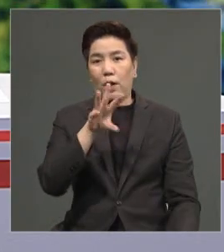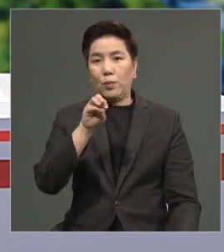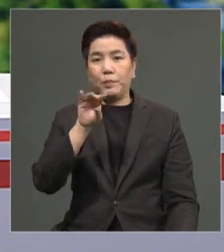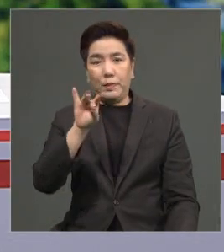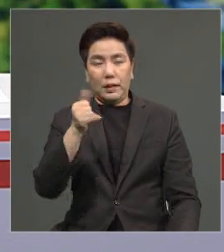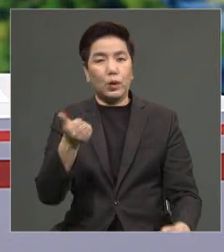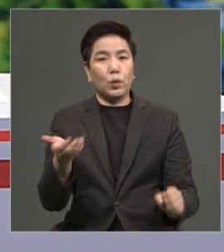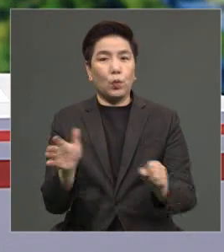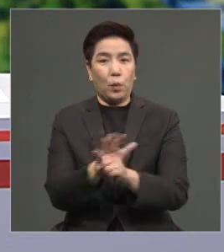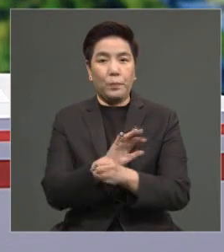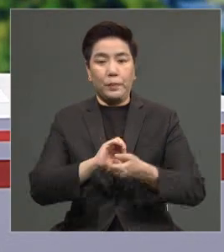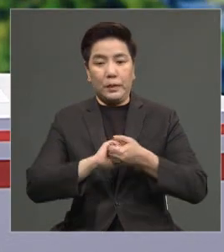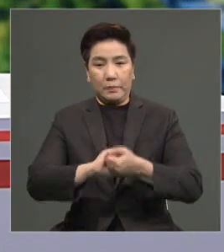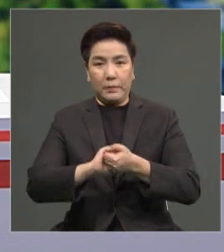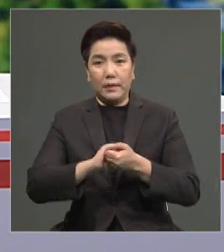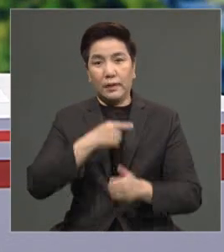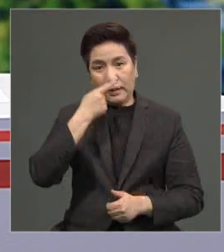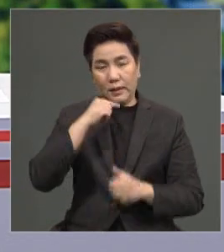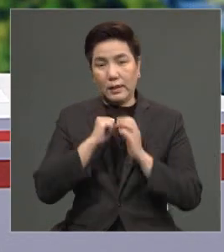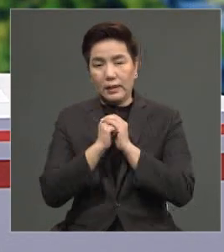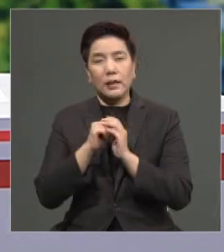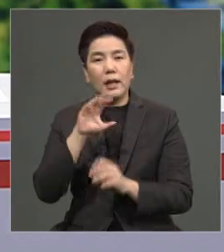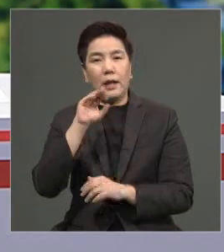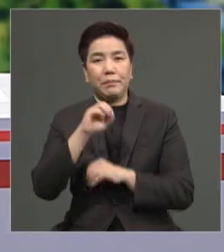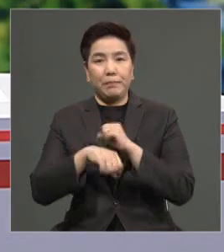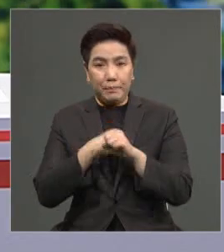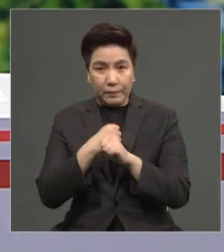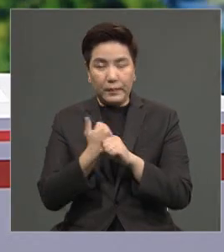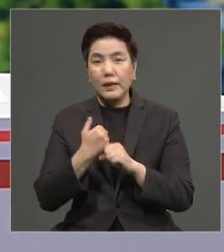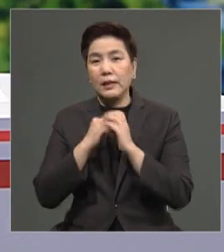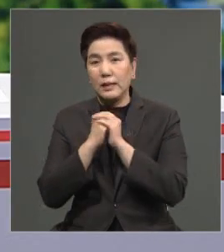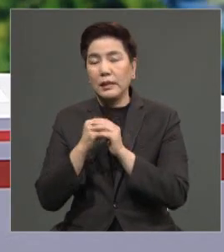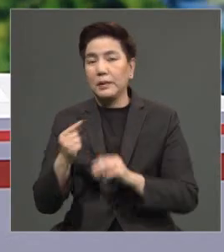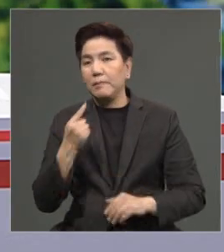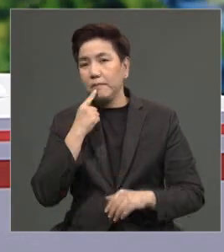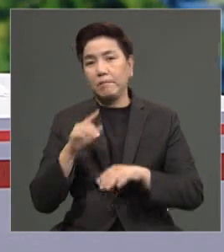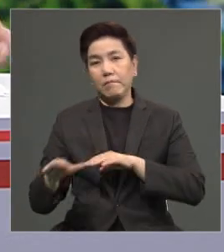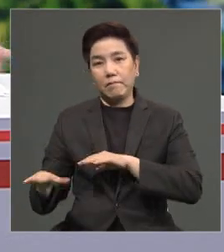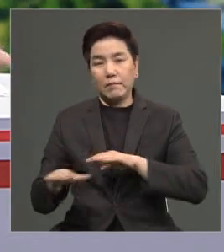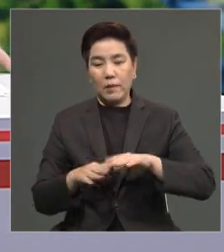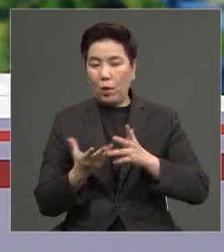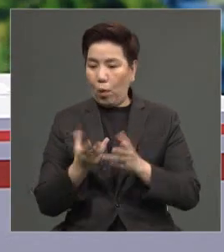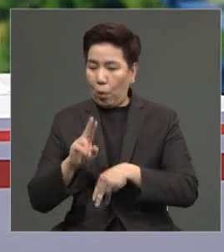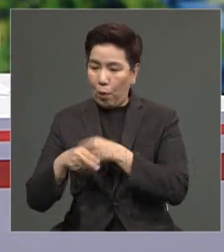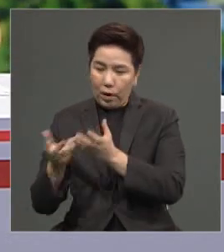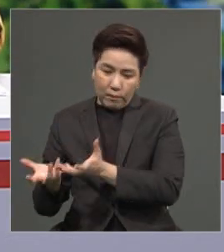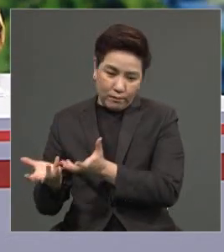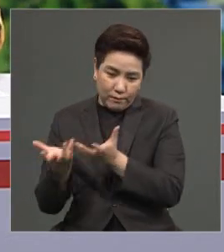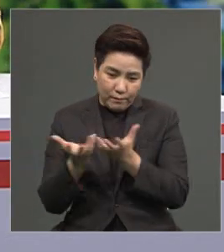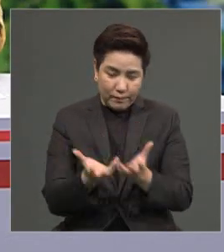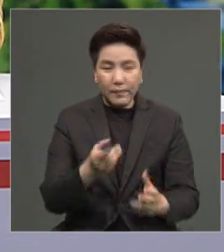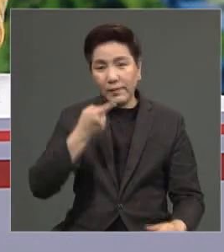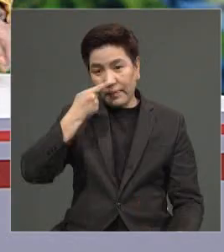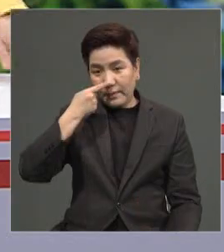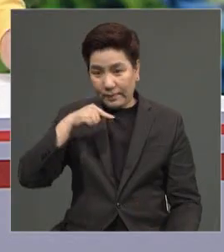ะครบรอบความสัมพันธ์ระหว่างไทยจีน50ปีแล้วซึ่งประเทศจีนเองก็เตรียมที่จะส่งมอบของขวัญชิ้นใหญ่